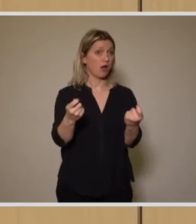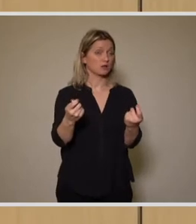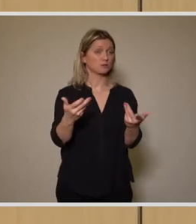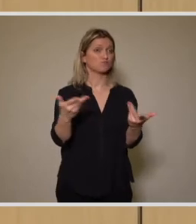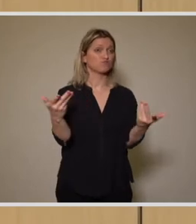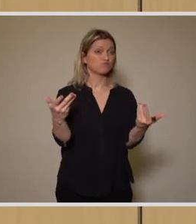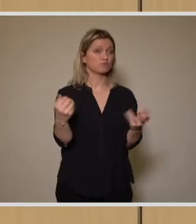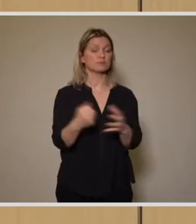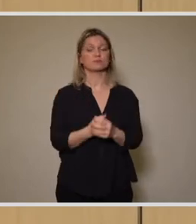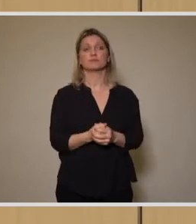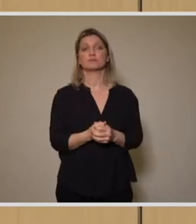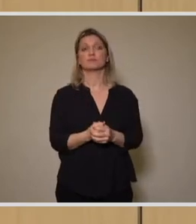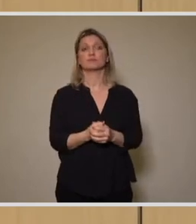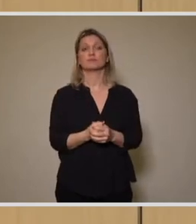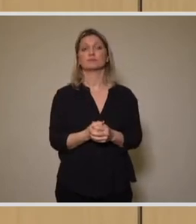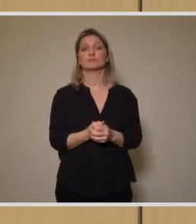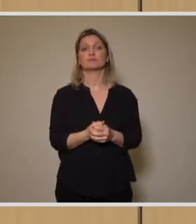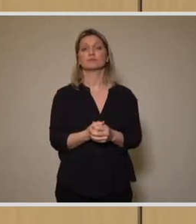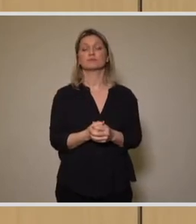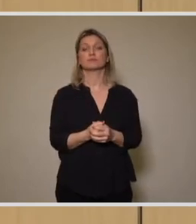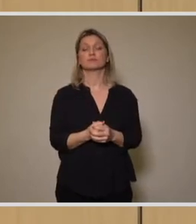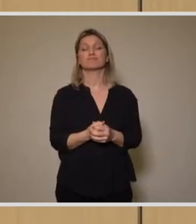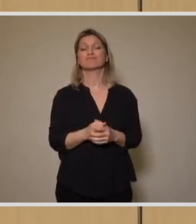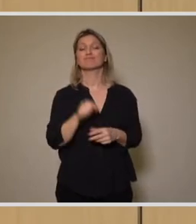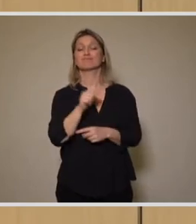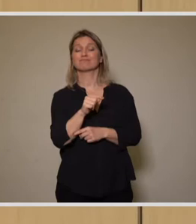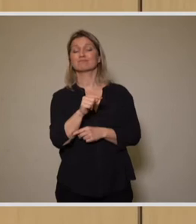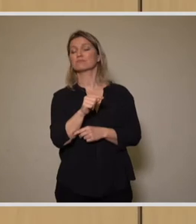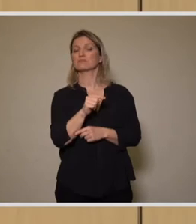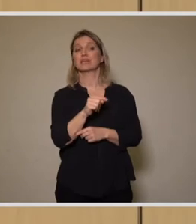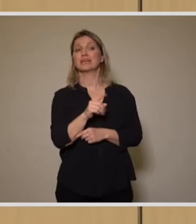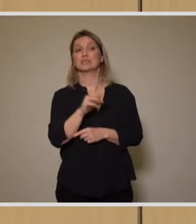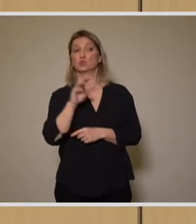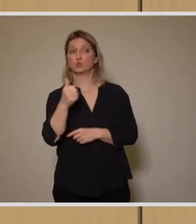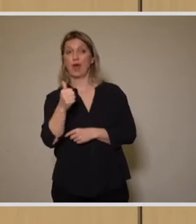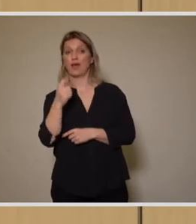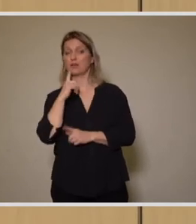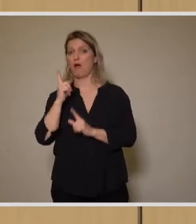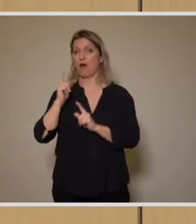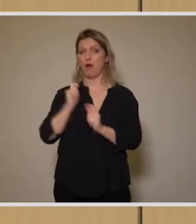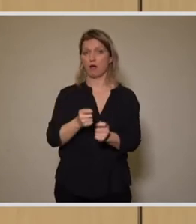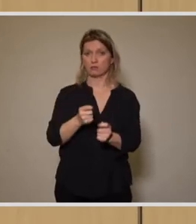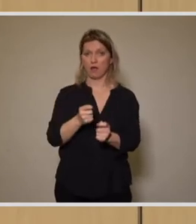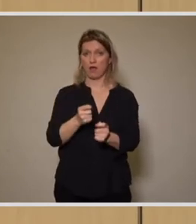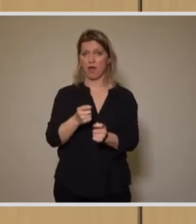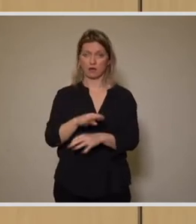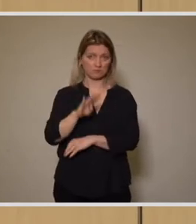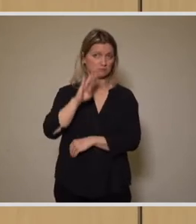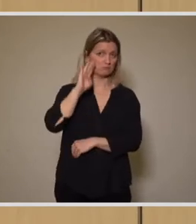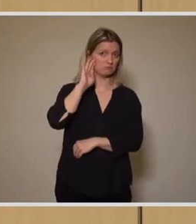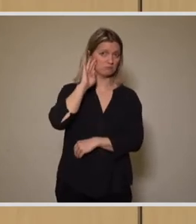hinsichtlich der Behandlung zunächst die jeweiligen Anträge einführen lassen. Dann gibt es